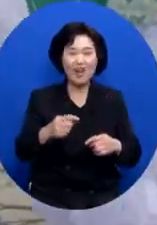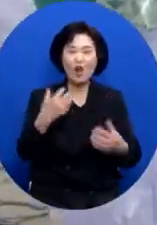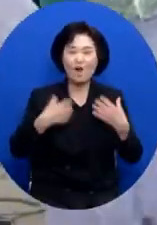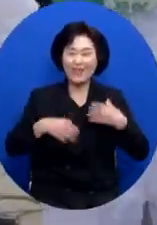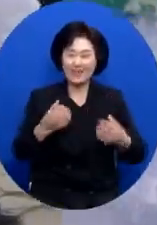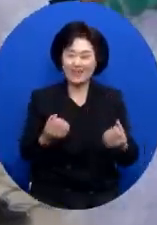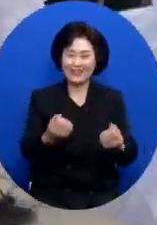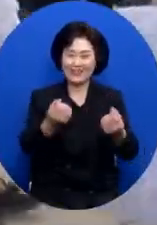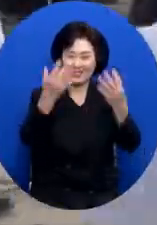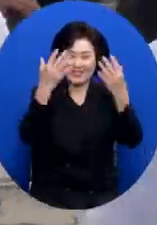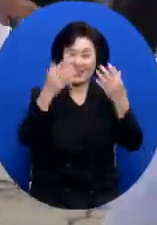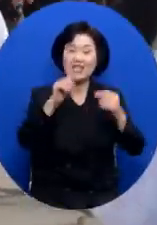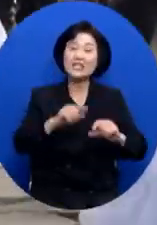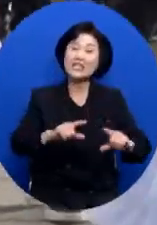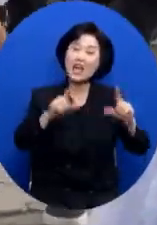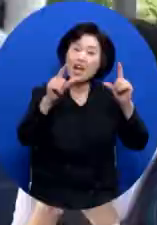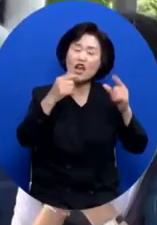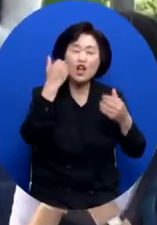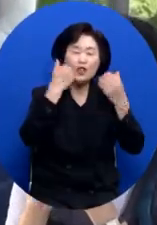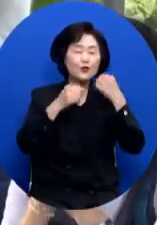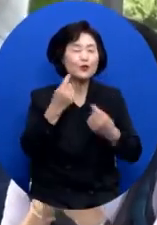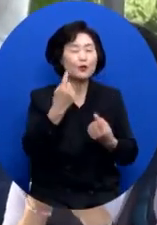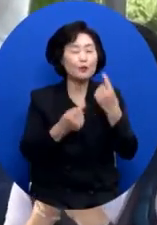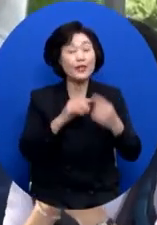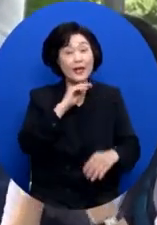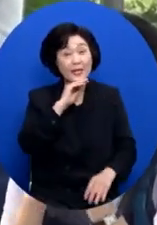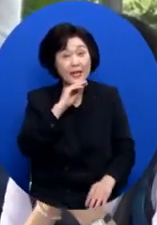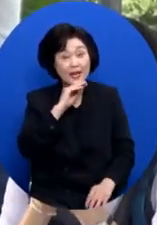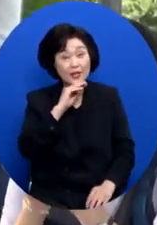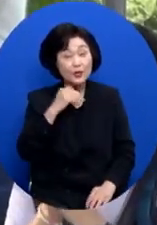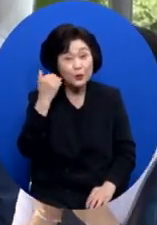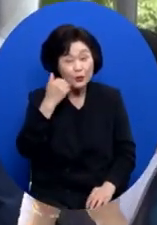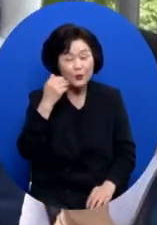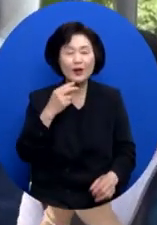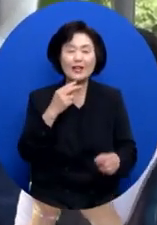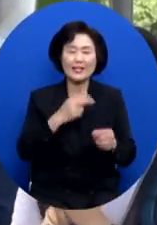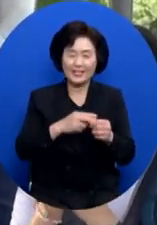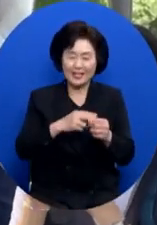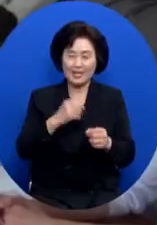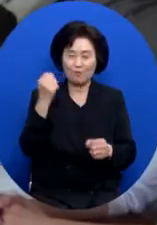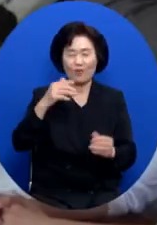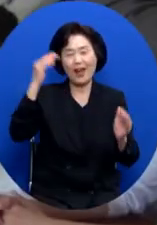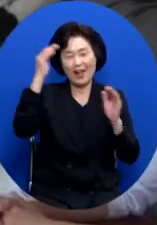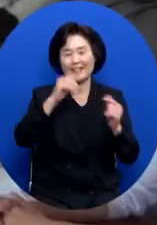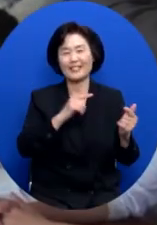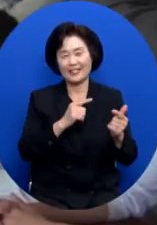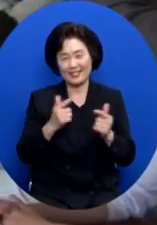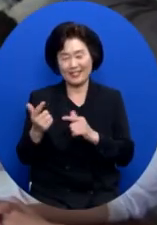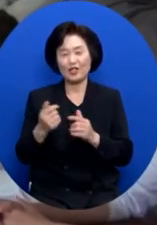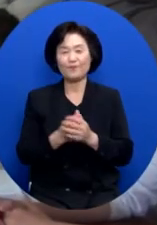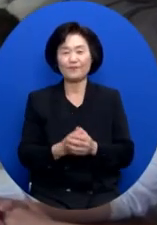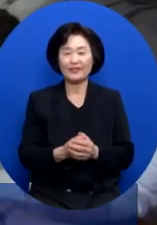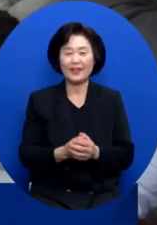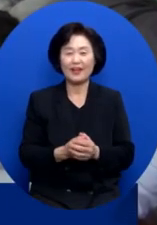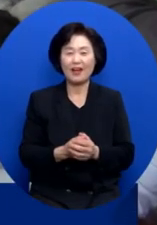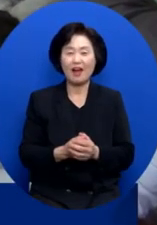환영식. 이날을 누구보다 기다린 건 역시 교직원과 학생들입니다.